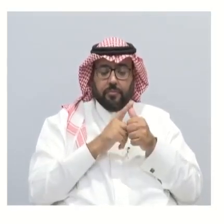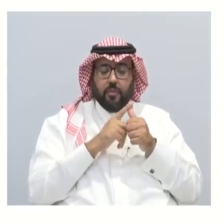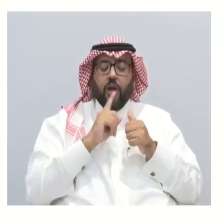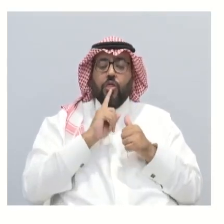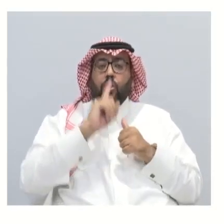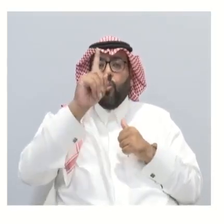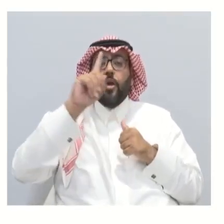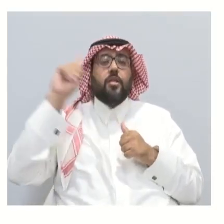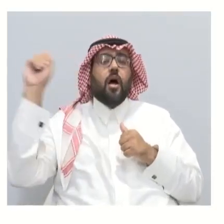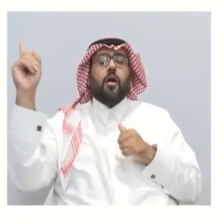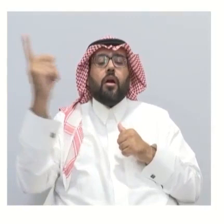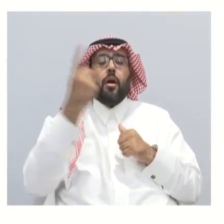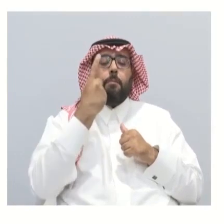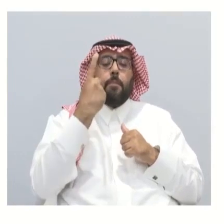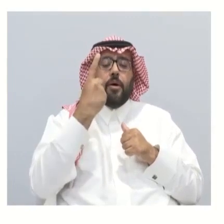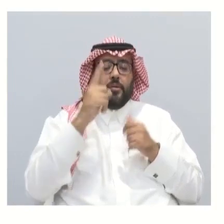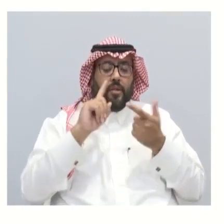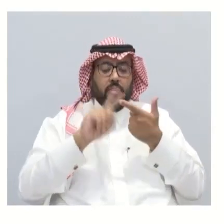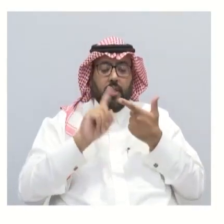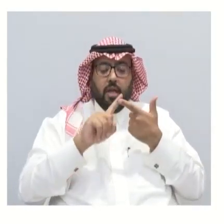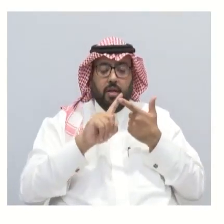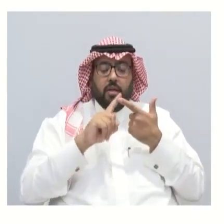توحيد الربوبيه والثاني